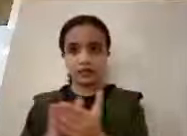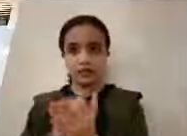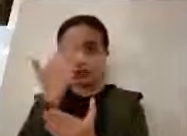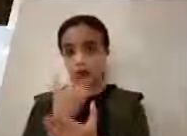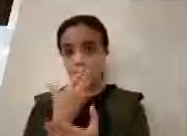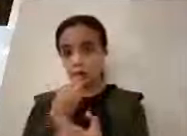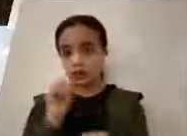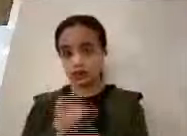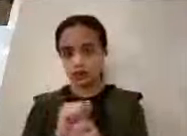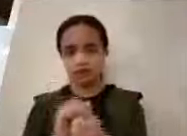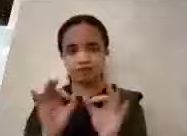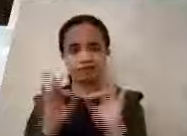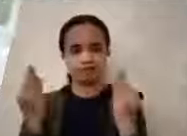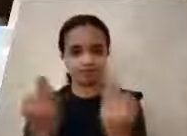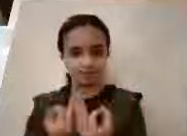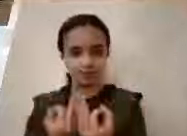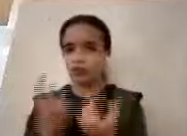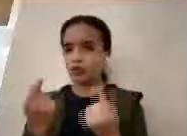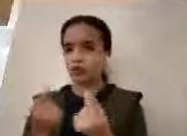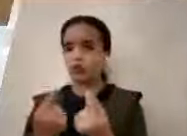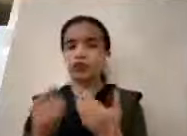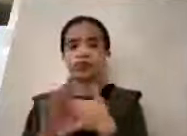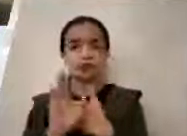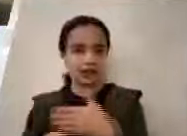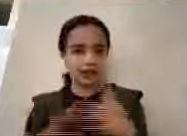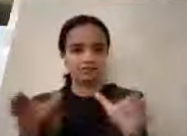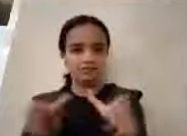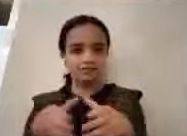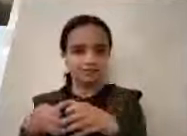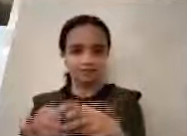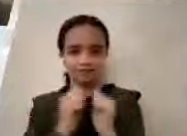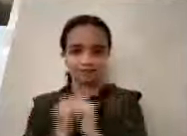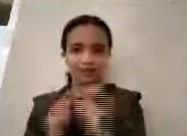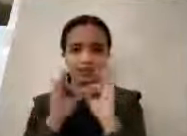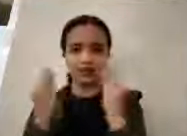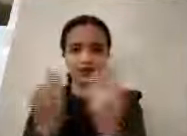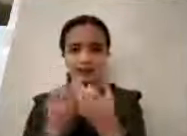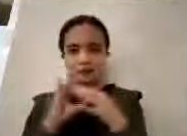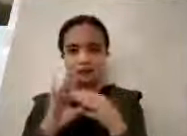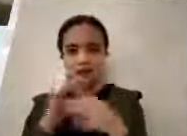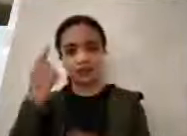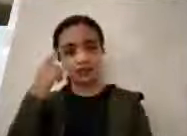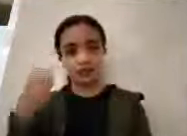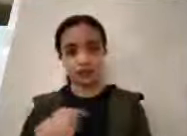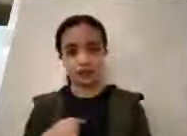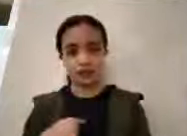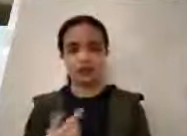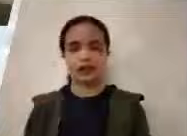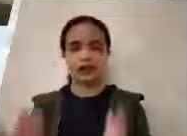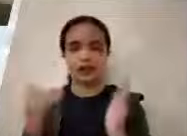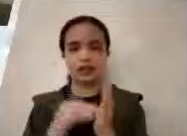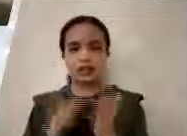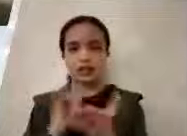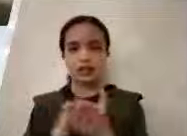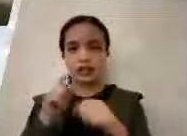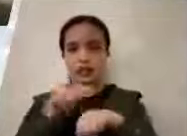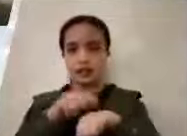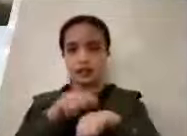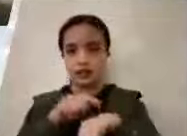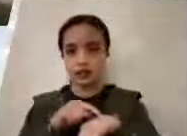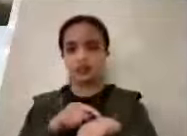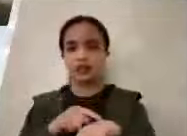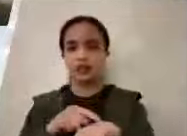kamag-anak para mag-reunion at mag-family bonding. For me, parang ito ulit yung time na magsasama-sama ulit